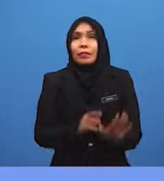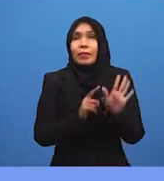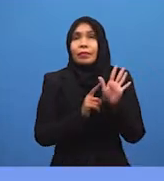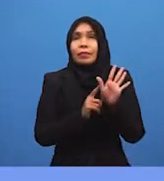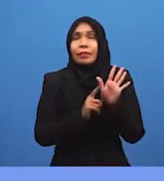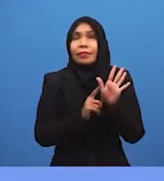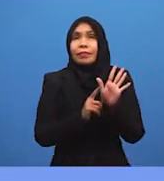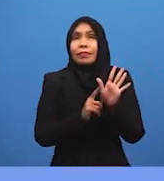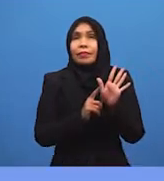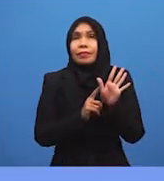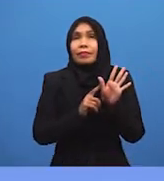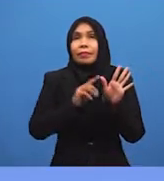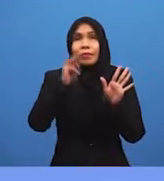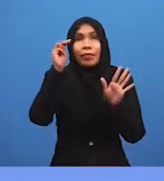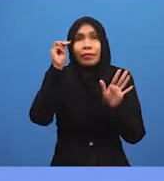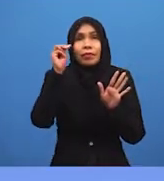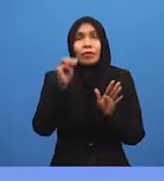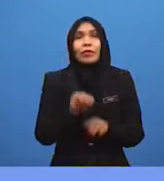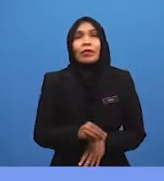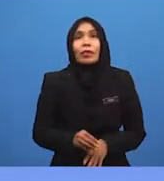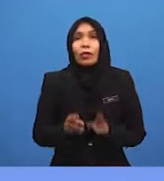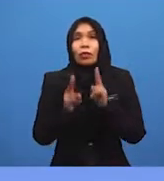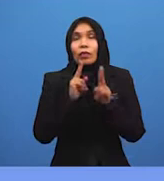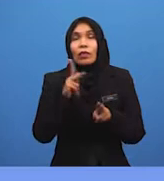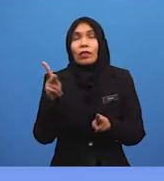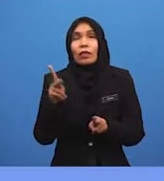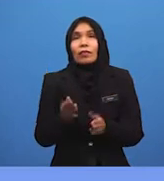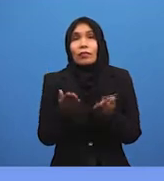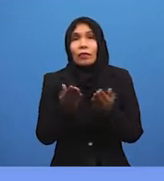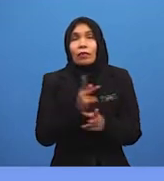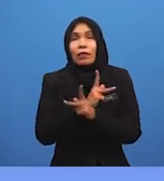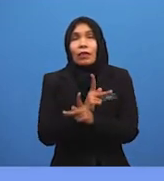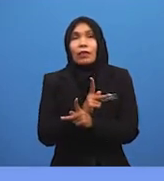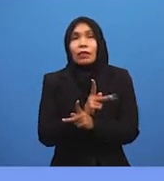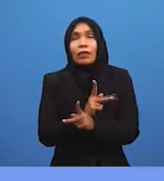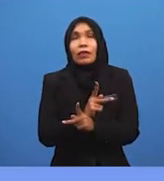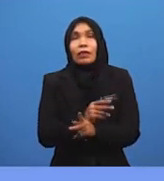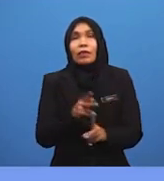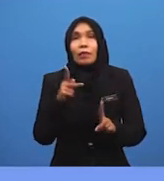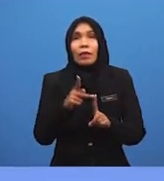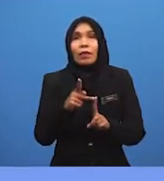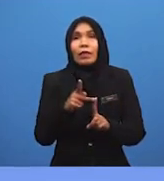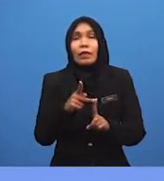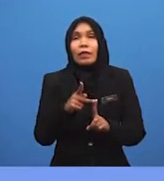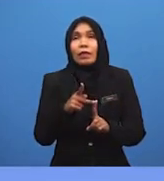5. Murugan mengucapkan terima kasih kepada pembantu kantin sekolah.